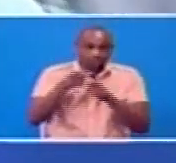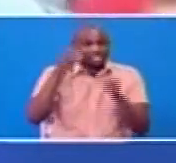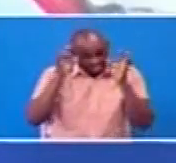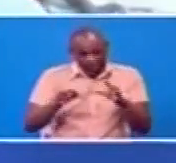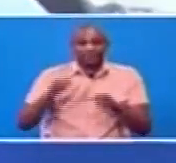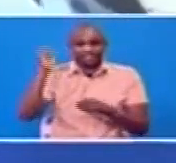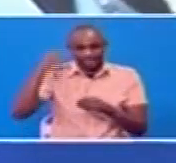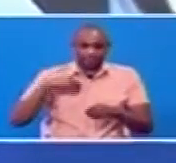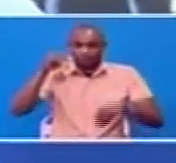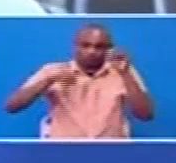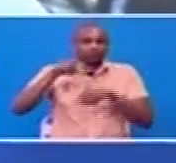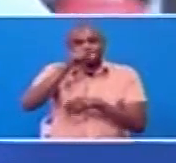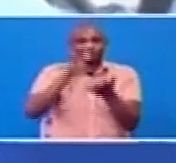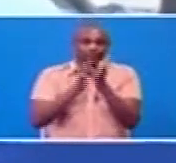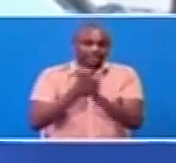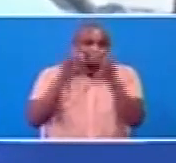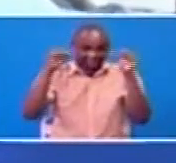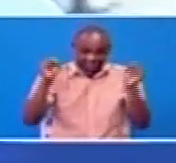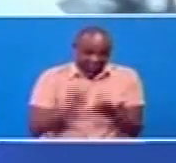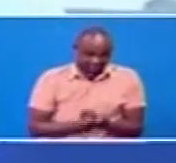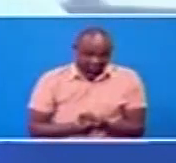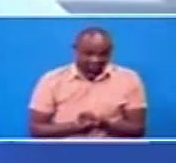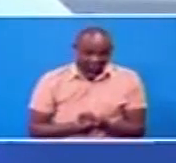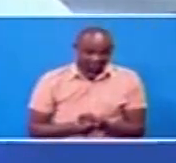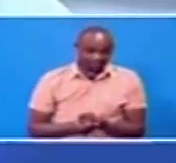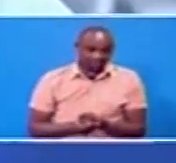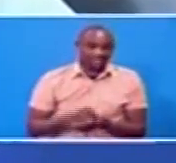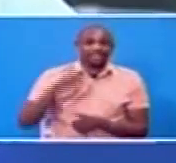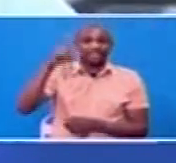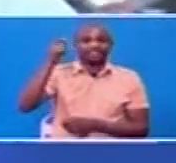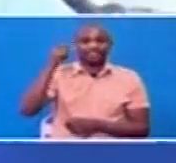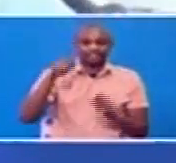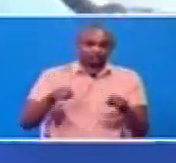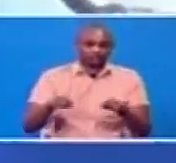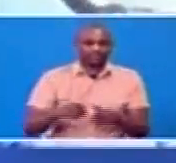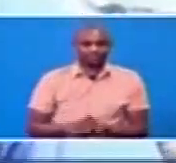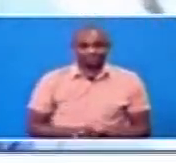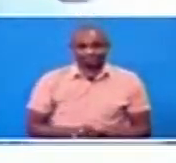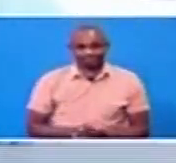atachaguliwa na Wakenya kuwa rais wao. Robert Wanyonyi, KTN leo.